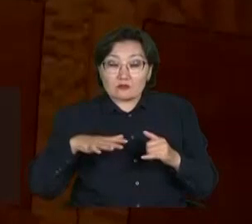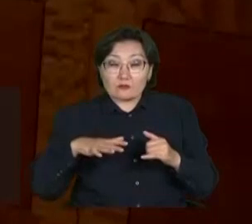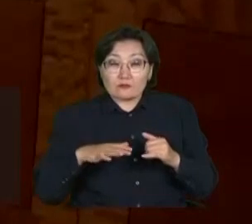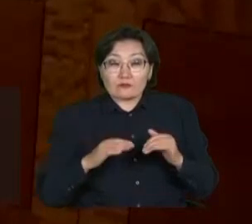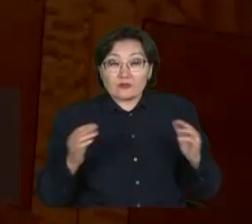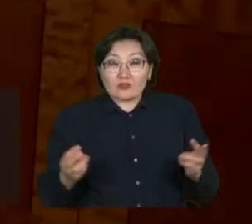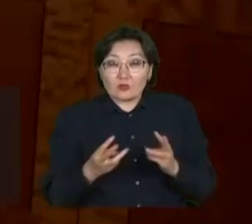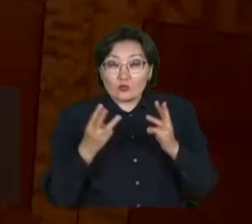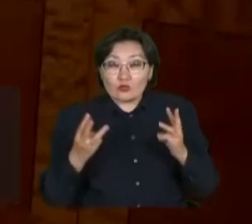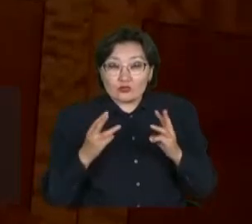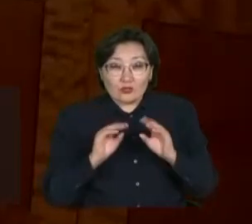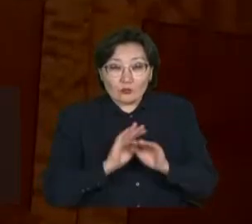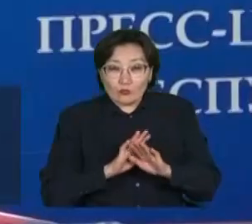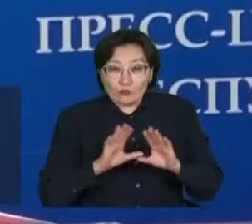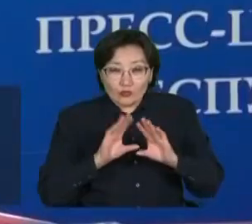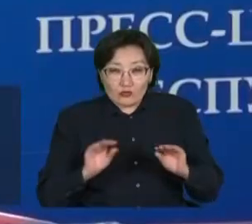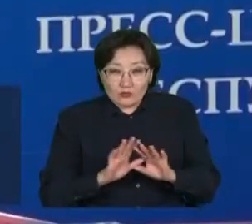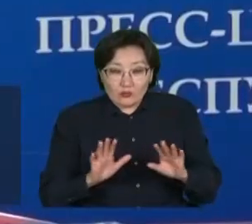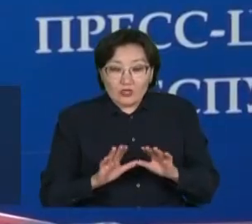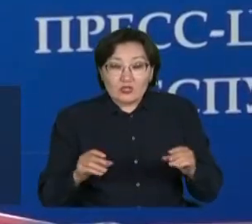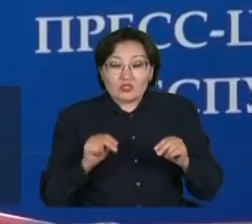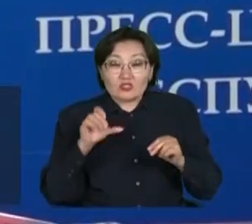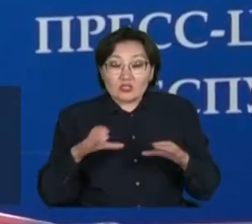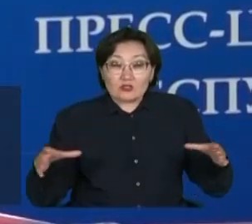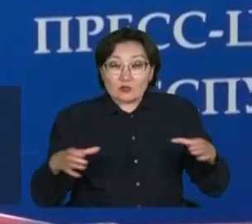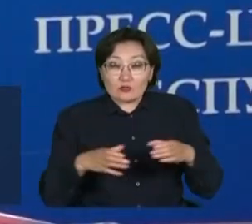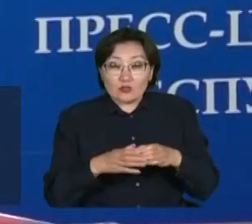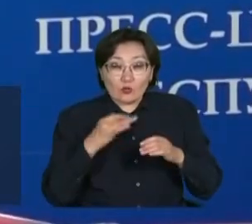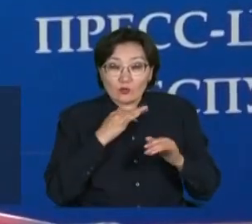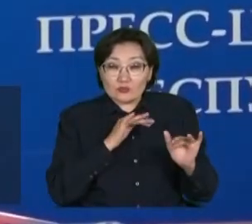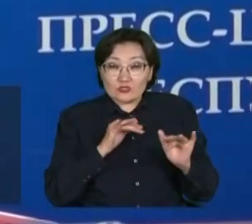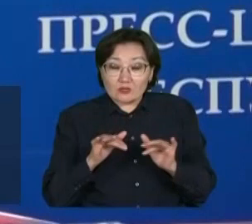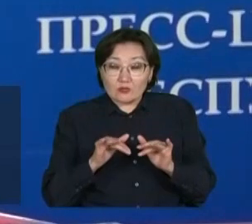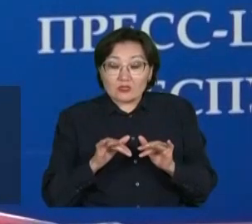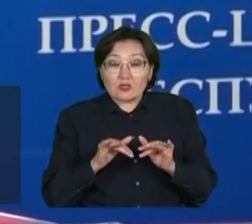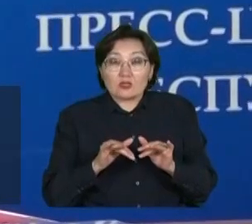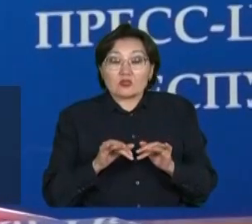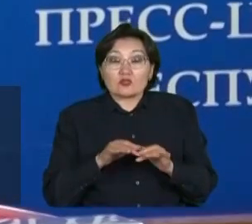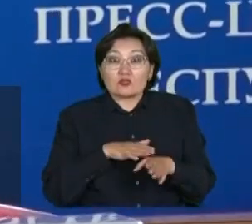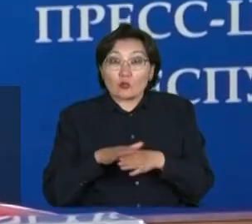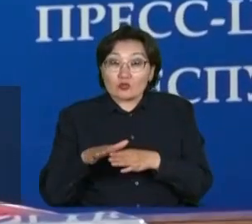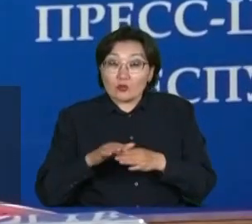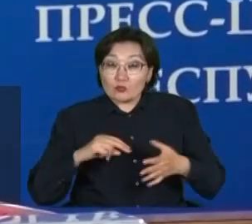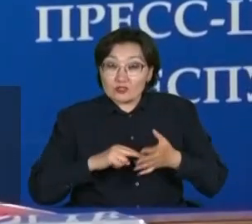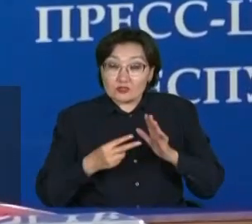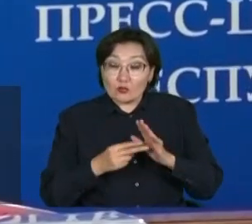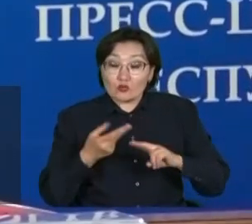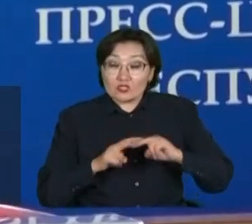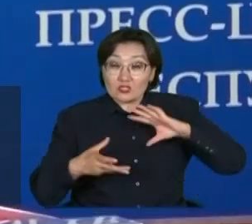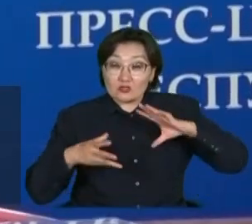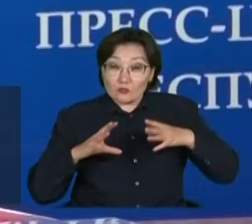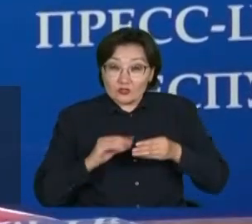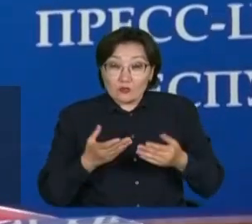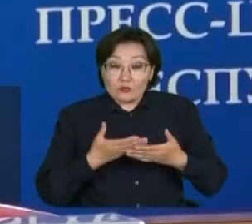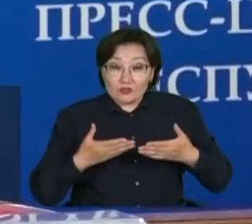өрт болдырмауға жалпы ЧСП-пен бірігіп көптеген іс-шараларды қарастырып қойдық. Соның нәтижесі